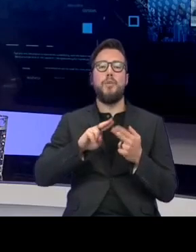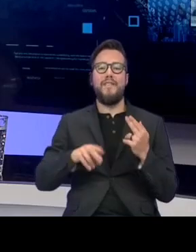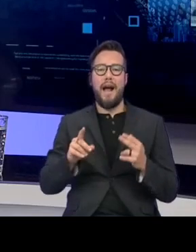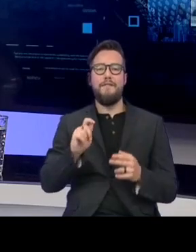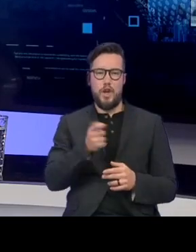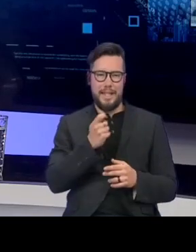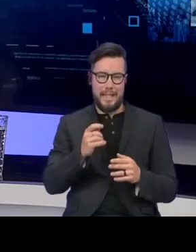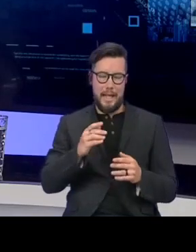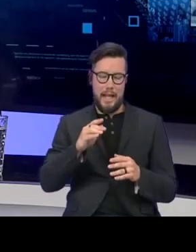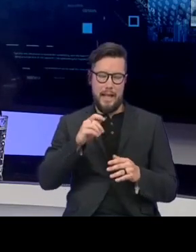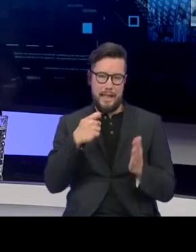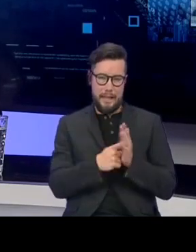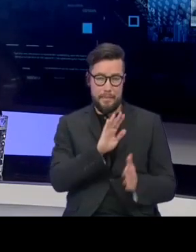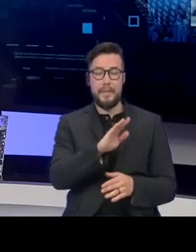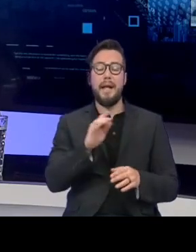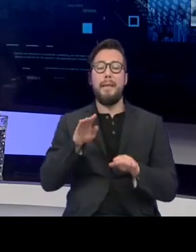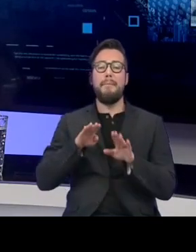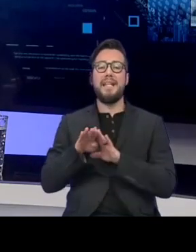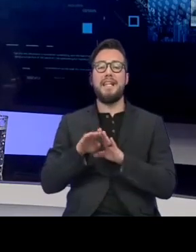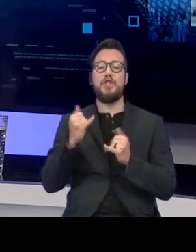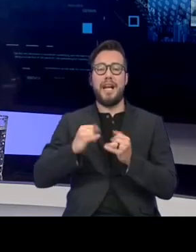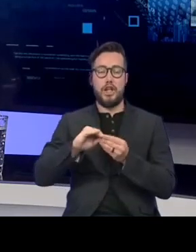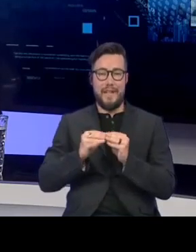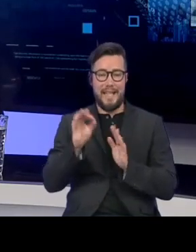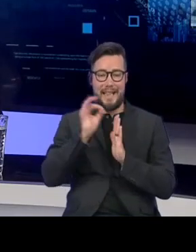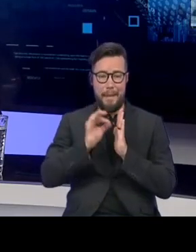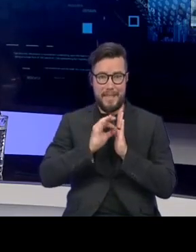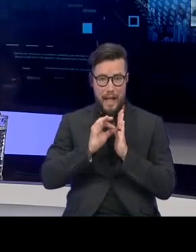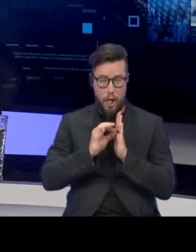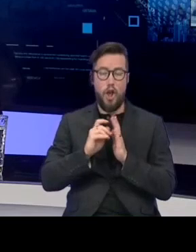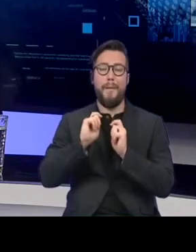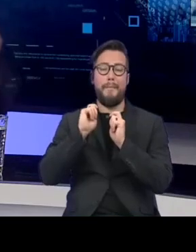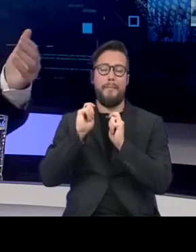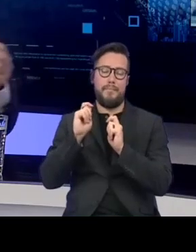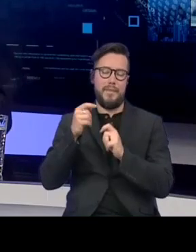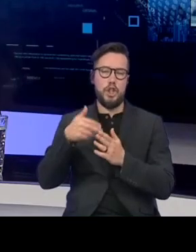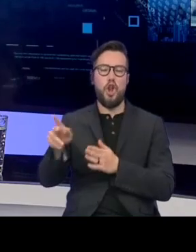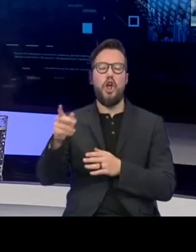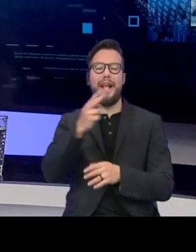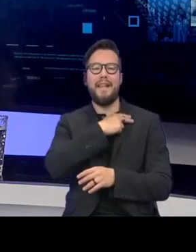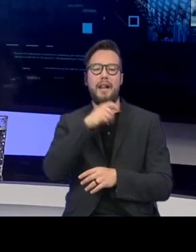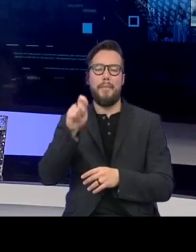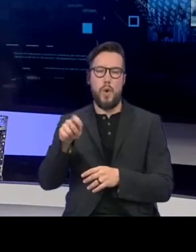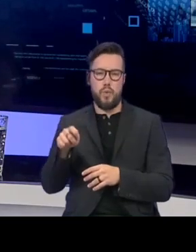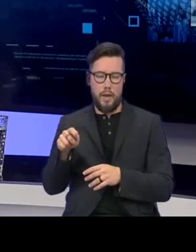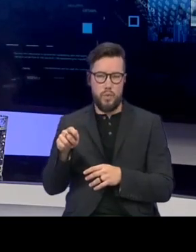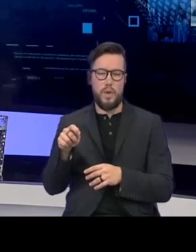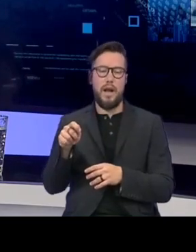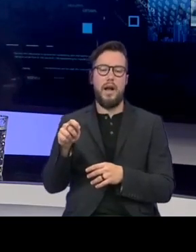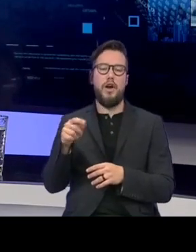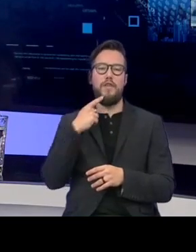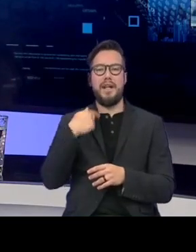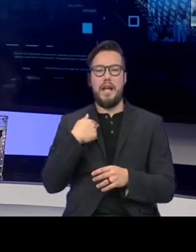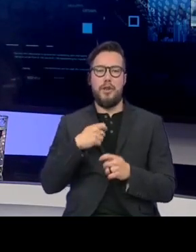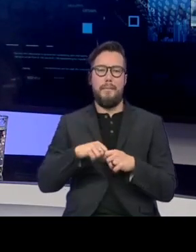je písomné stanovisko ministerstva zahraničných vecí, ktoré mimochodom tiež išlo na prokuratúru na to podanie o tom, že som teda spôsobil sabotáž